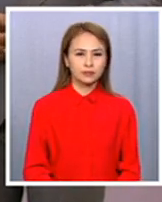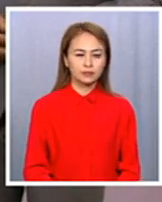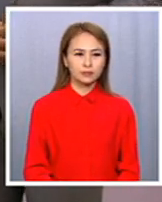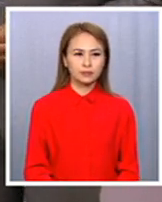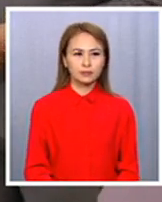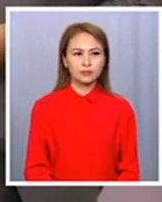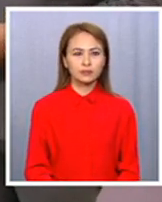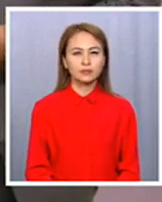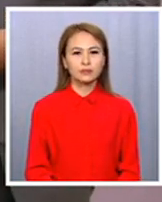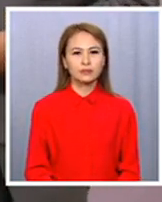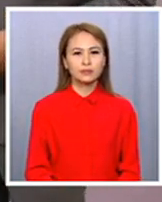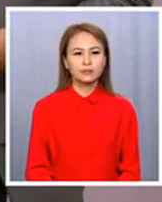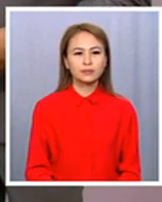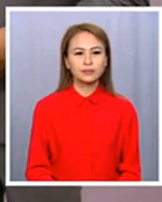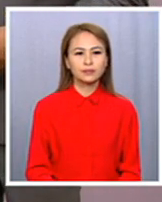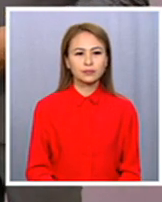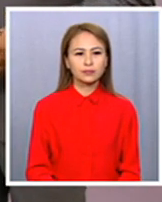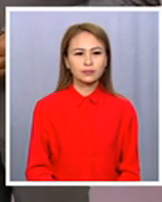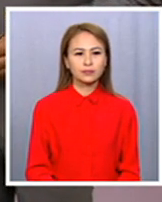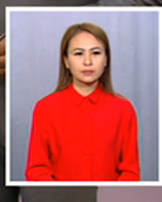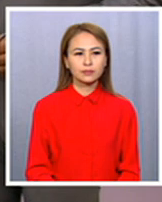Сабағымызды әрі қарай жалғастырамыз.